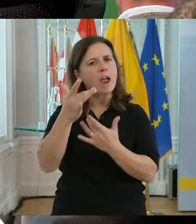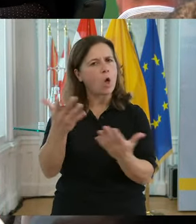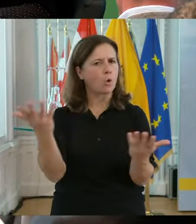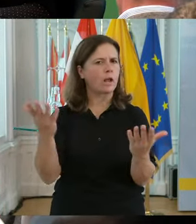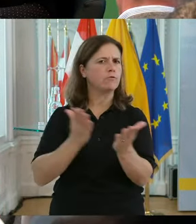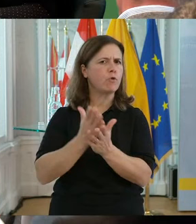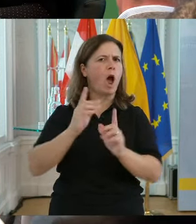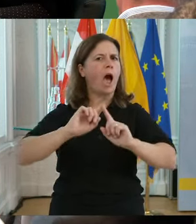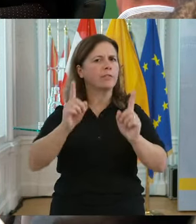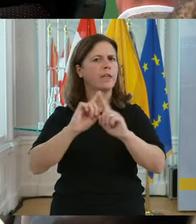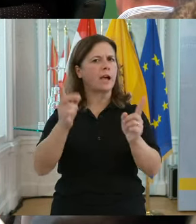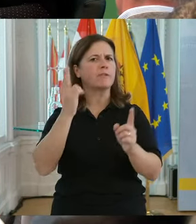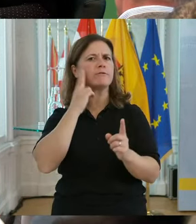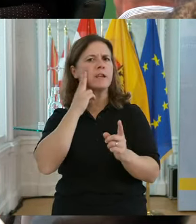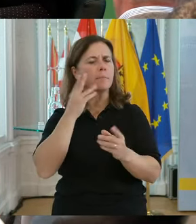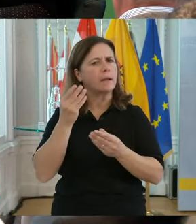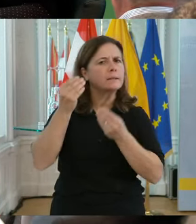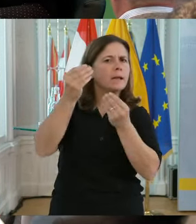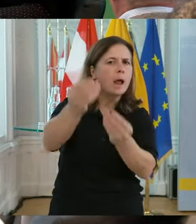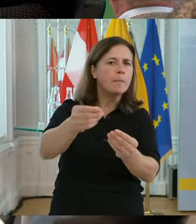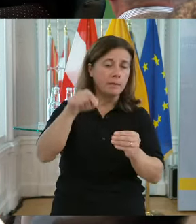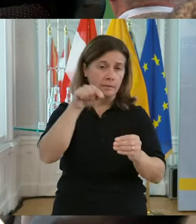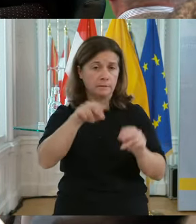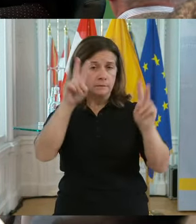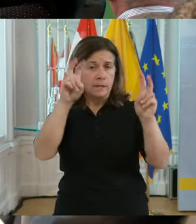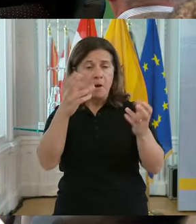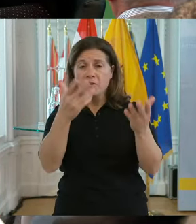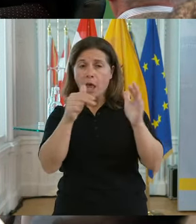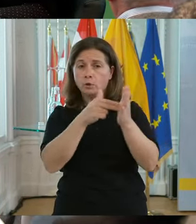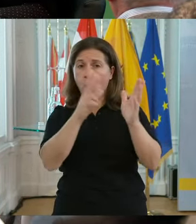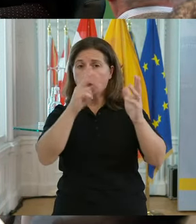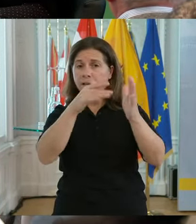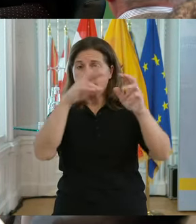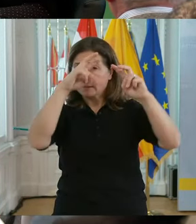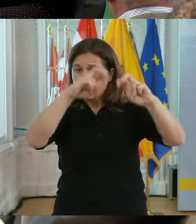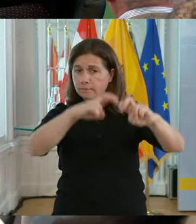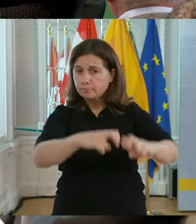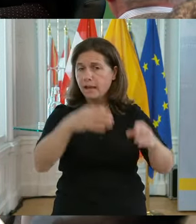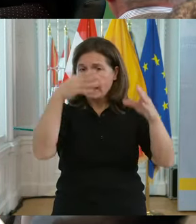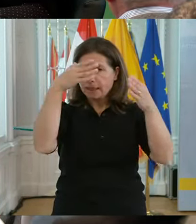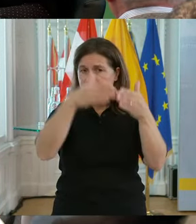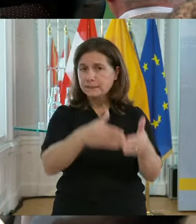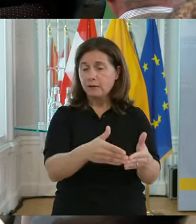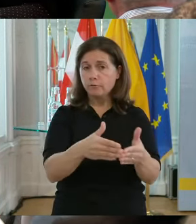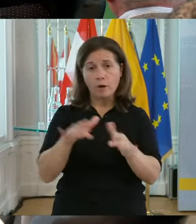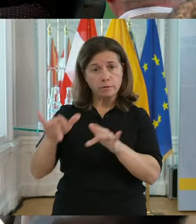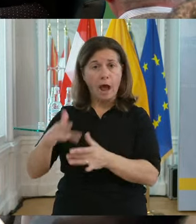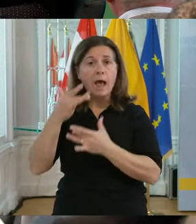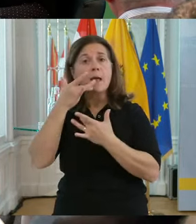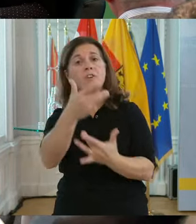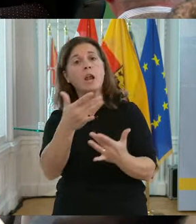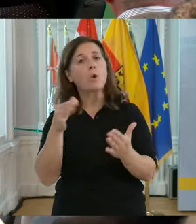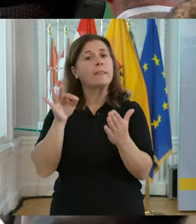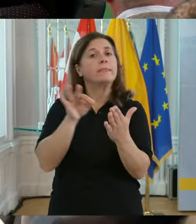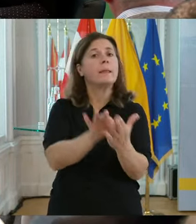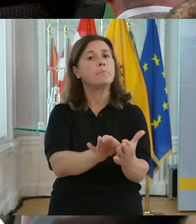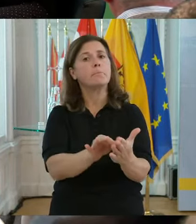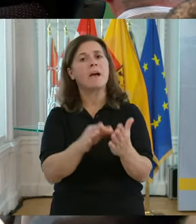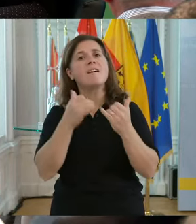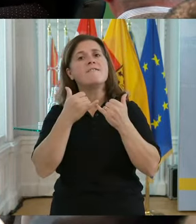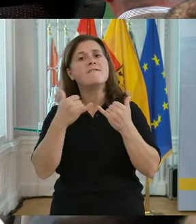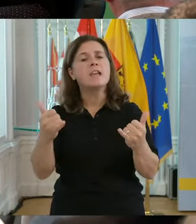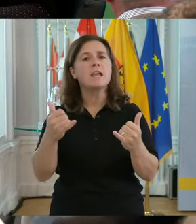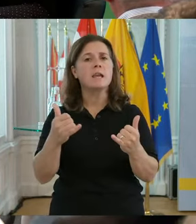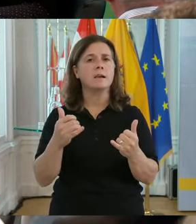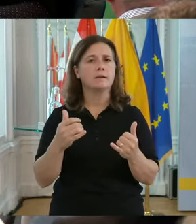für andere Unternehmen, die sich mit diesem Thema vielleicht noch nicht ganz so intensiv beschäftigt haben. Haben Sie Tipps, wie man mit diesem